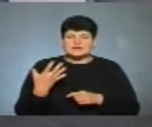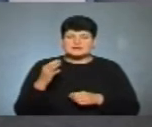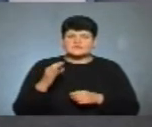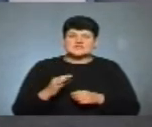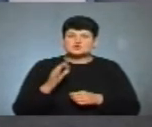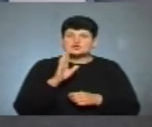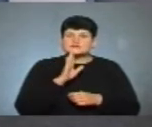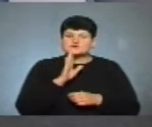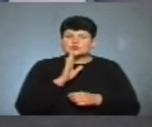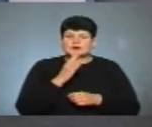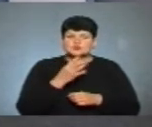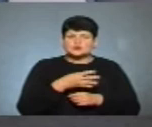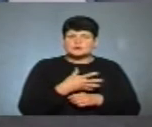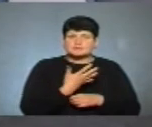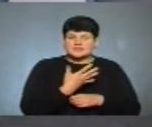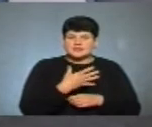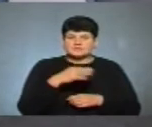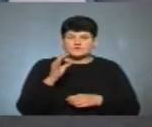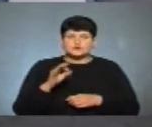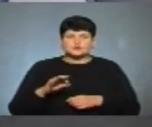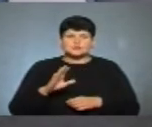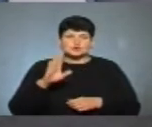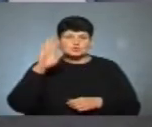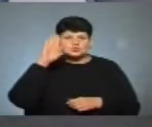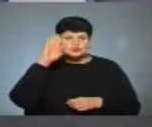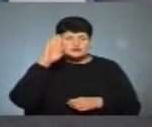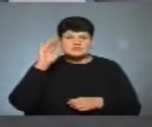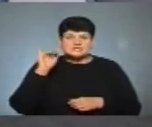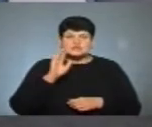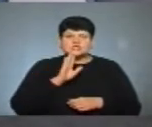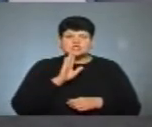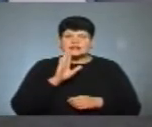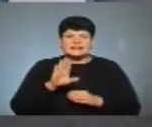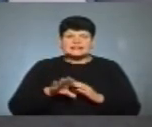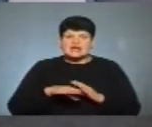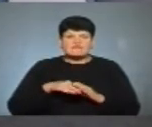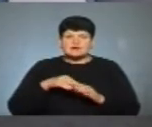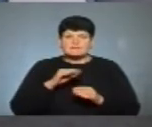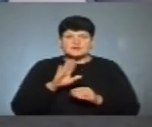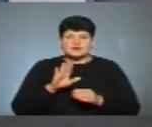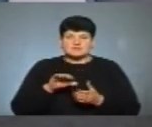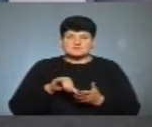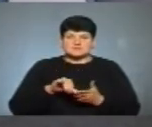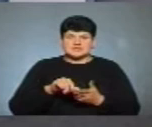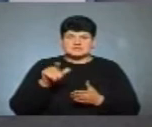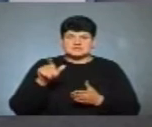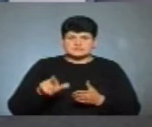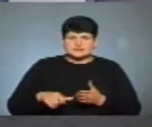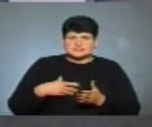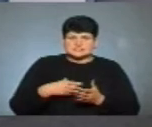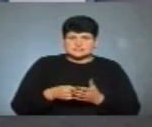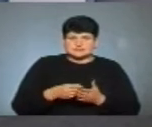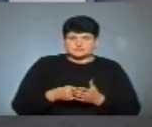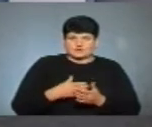жінок, а 45% чоловіків. І жінки не вибирають представницю своєї